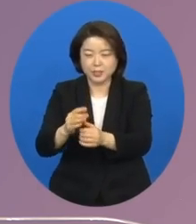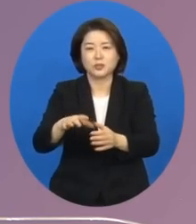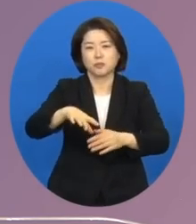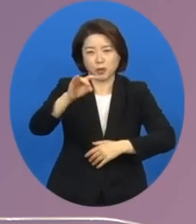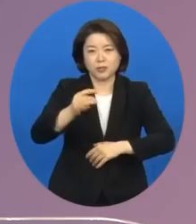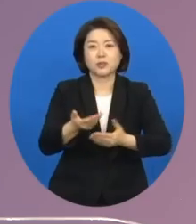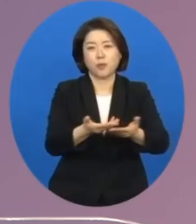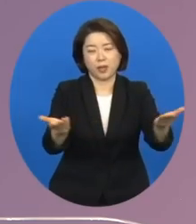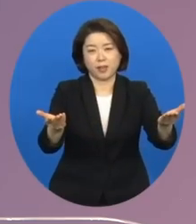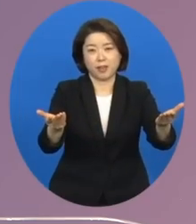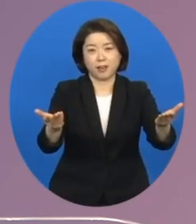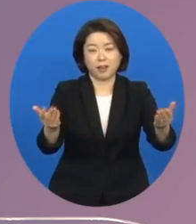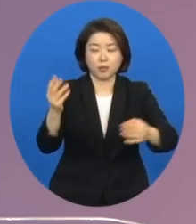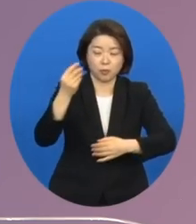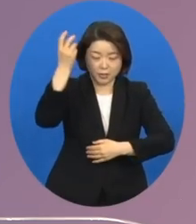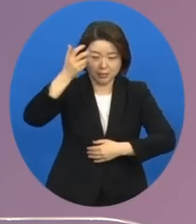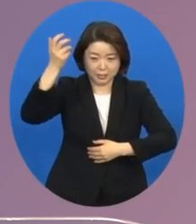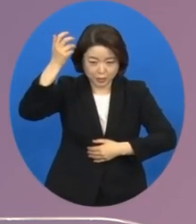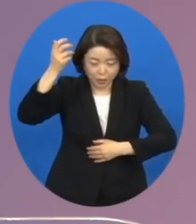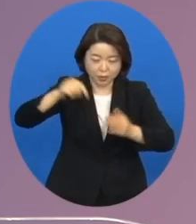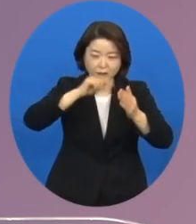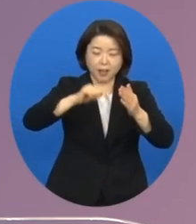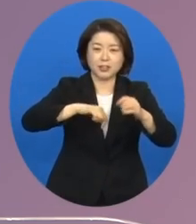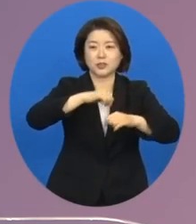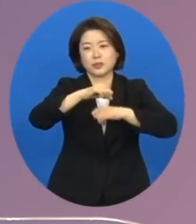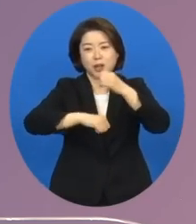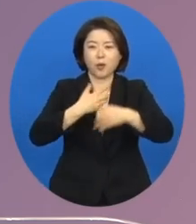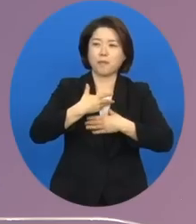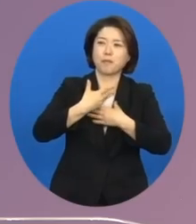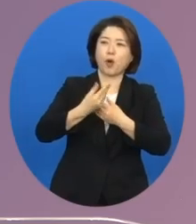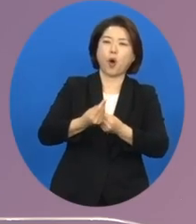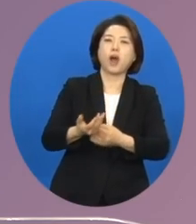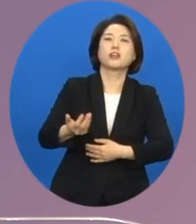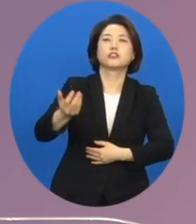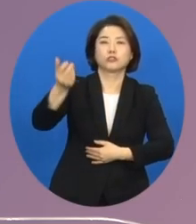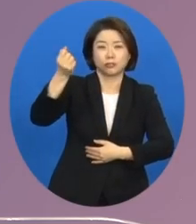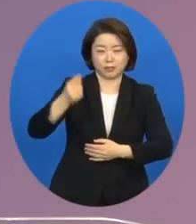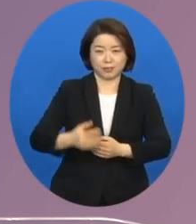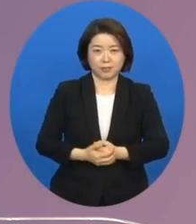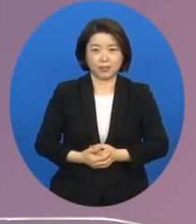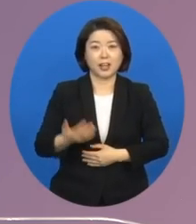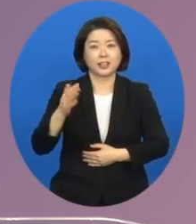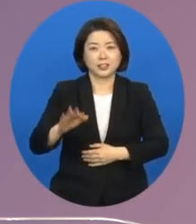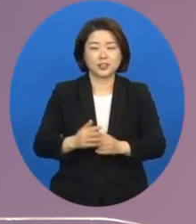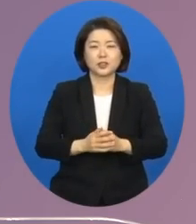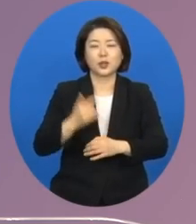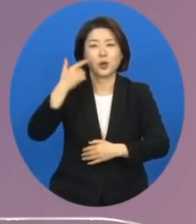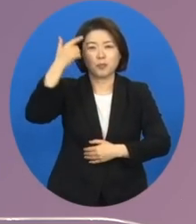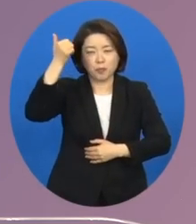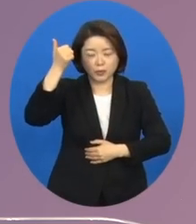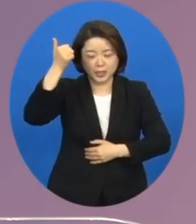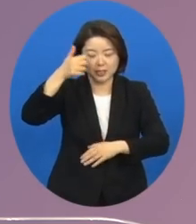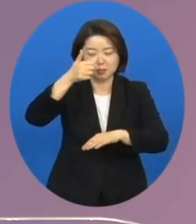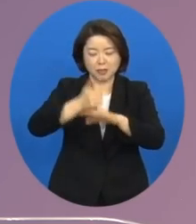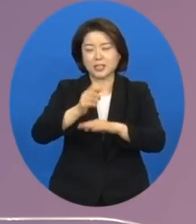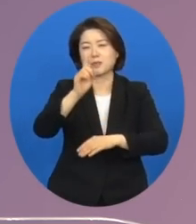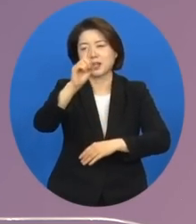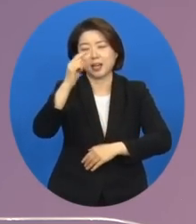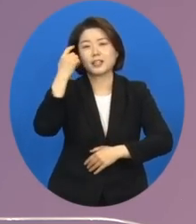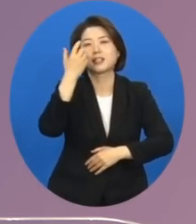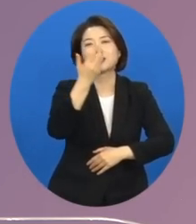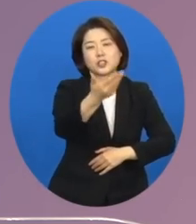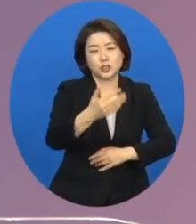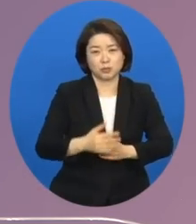성령 안에서 자유함을 평안을 누렸습니다 그런데 목사님께서 마지막에 한 가지 질문을 하셨어요